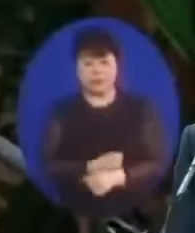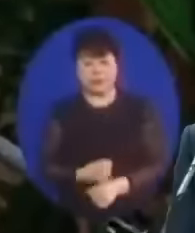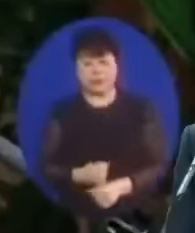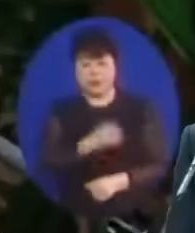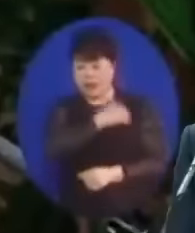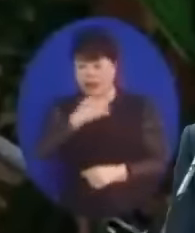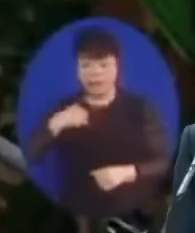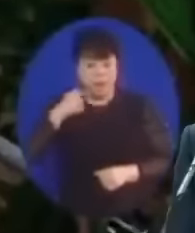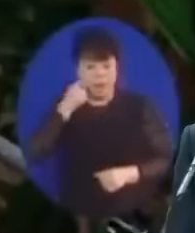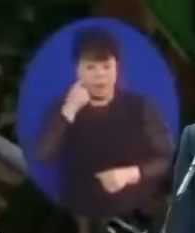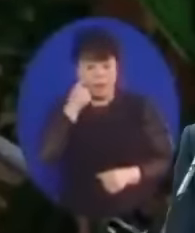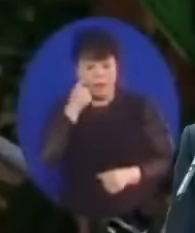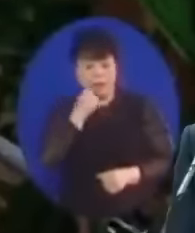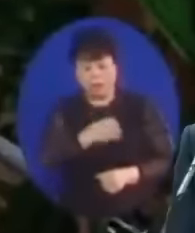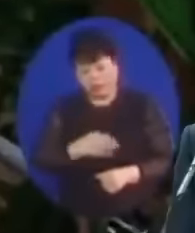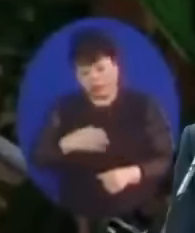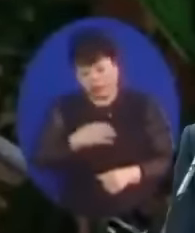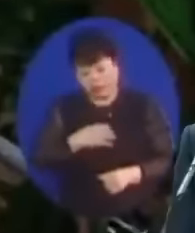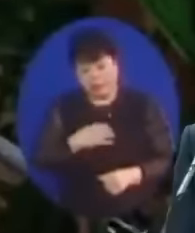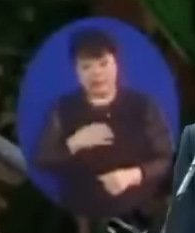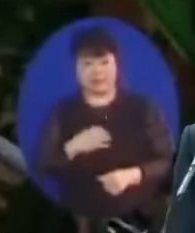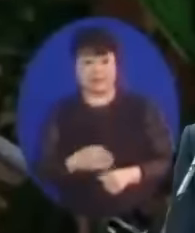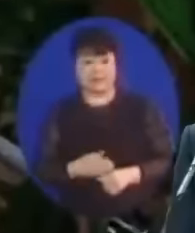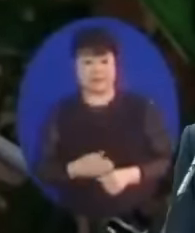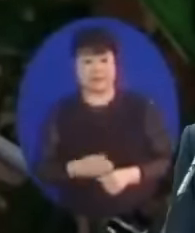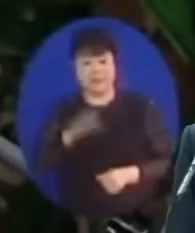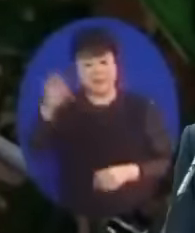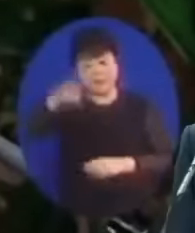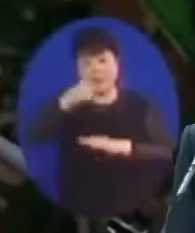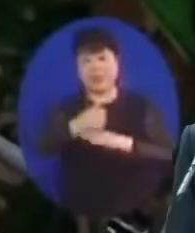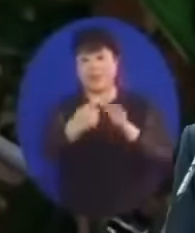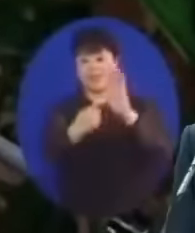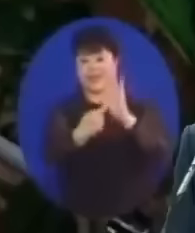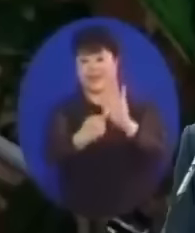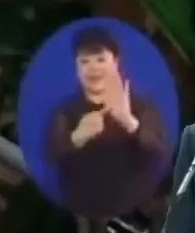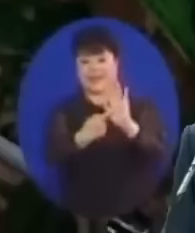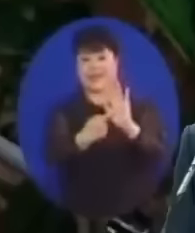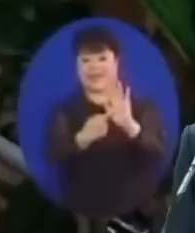못해서 쩔쩔매고 있을 때 다윗이 그 현장에 나타나서